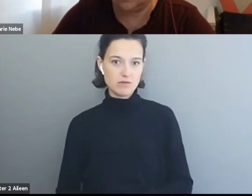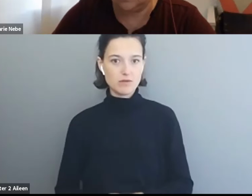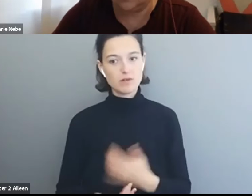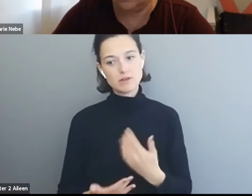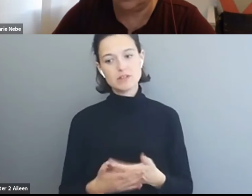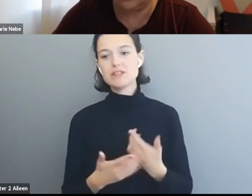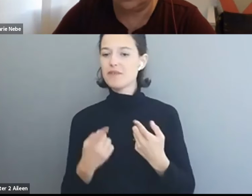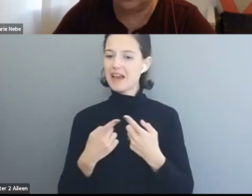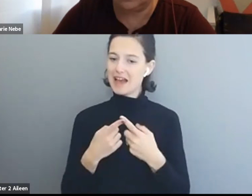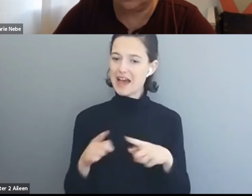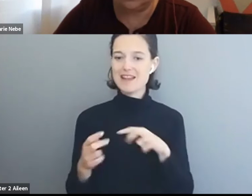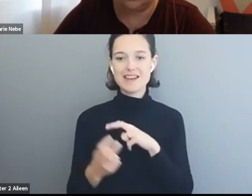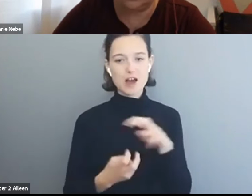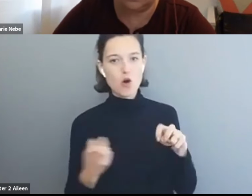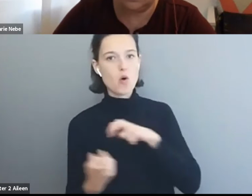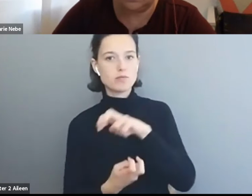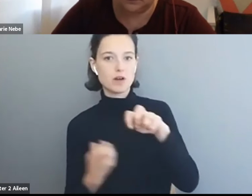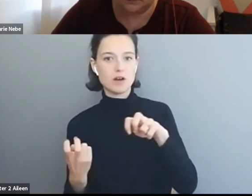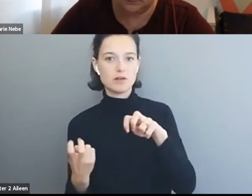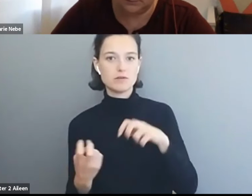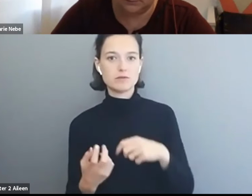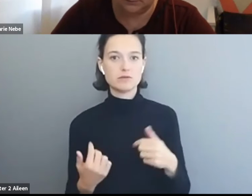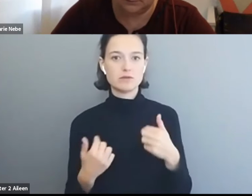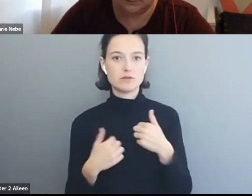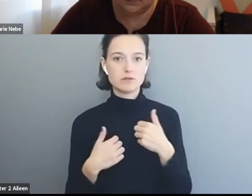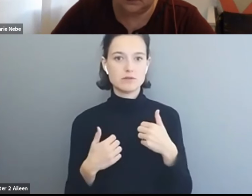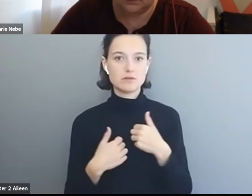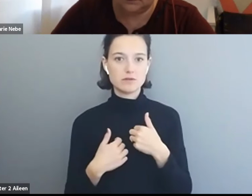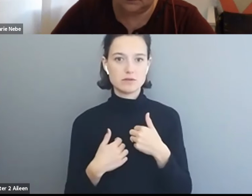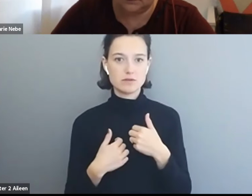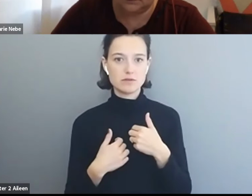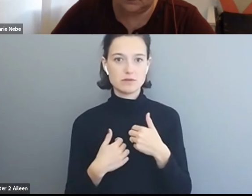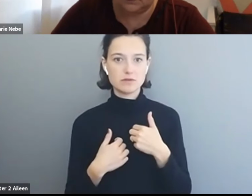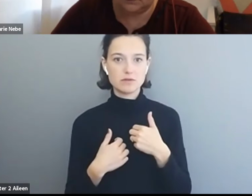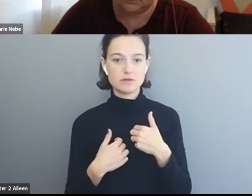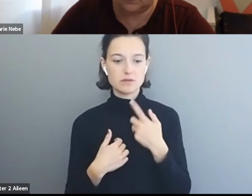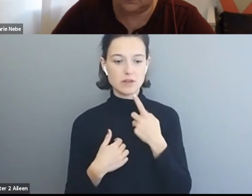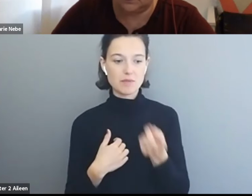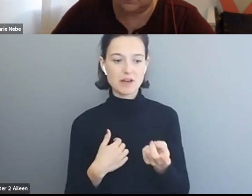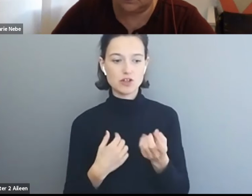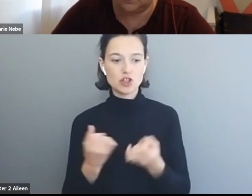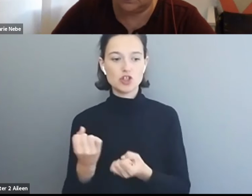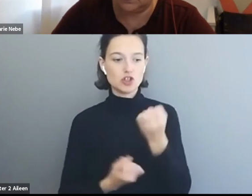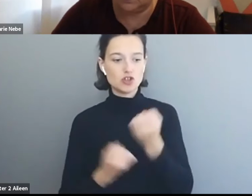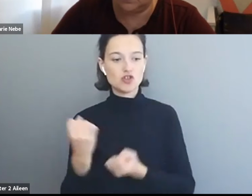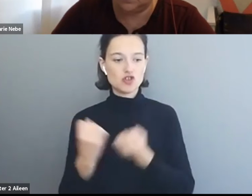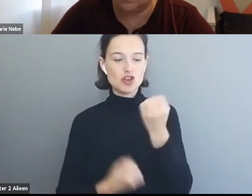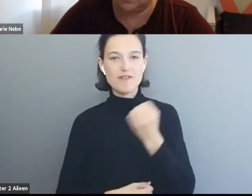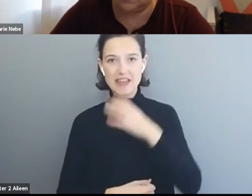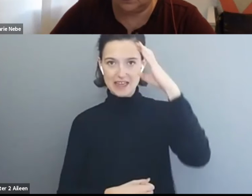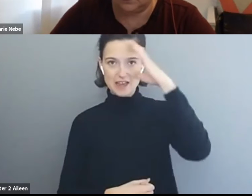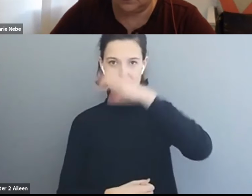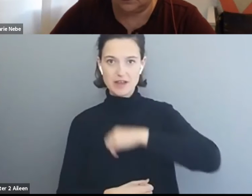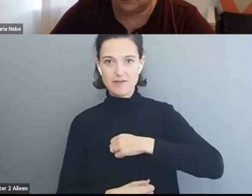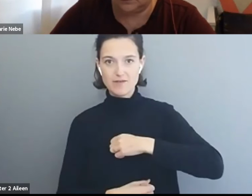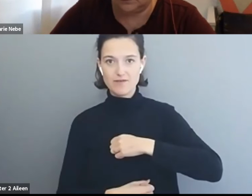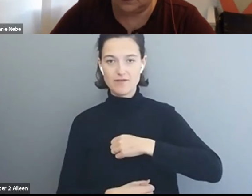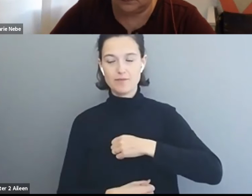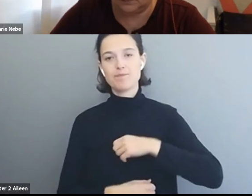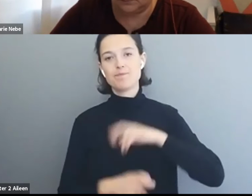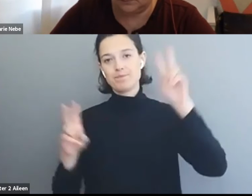Umgang und ich nenne es jetzt mal, also es ist ein schwieriger Begriff, aber ne, ich nenne es jetzt mal Fürsorge füreinander haben, um